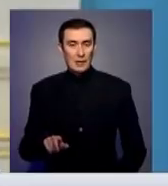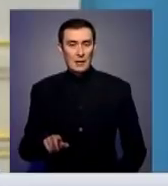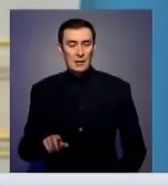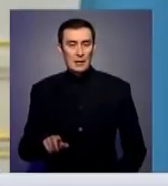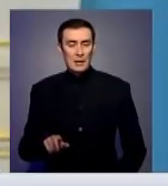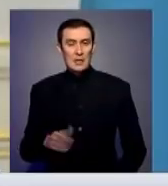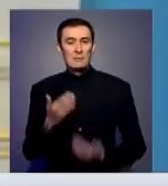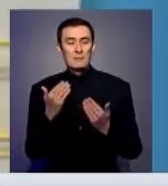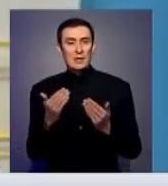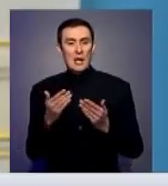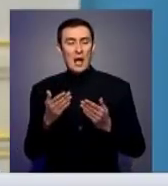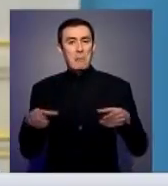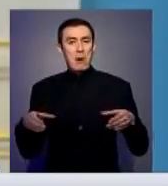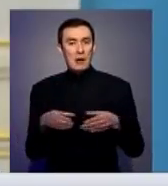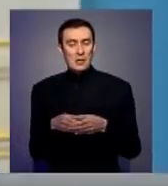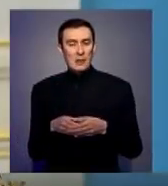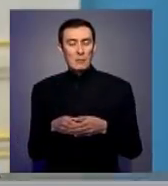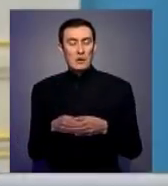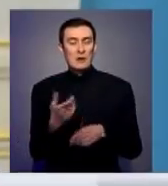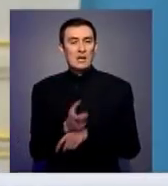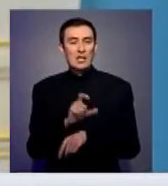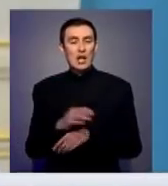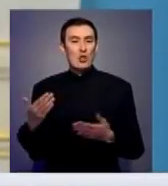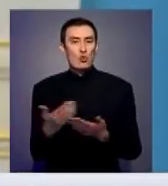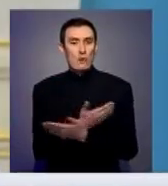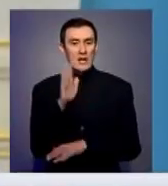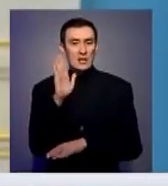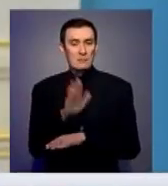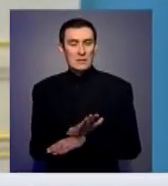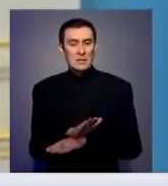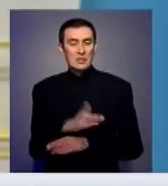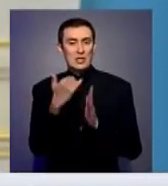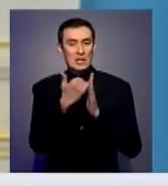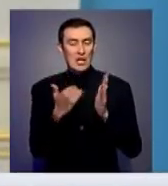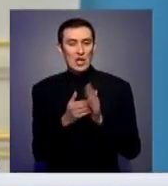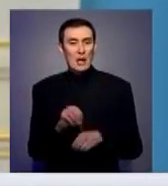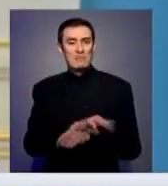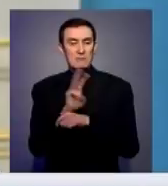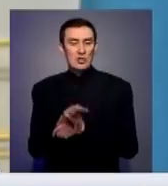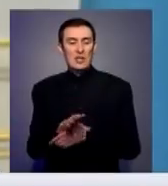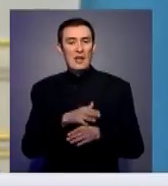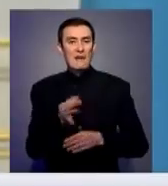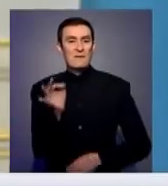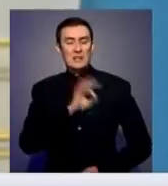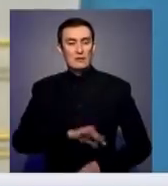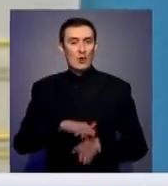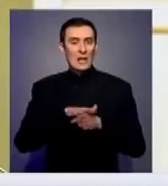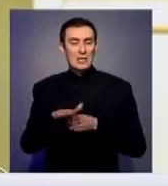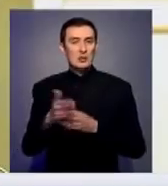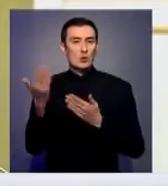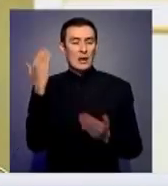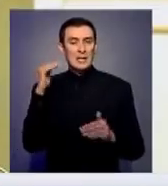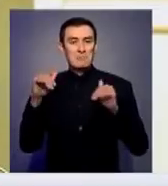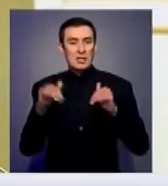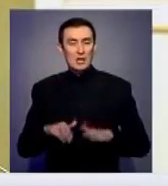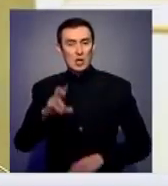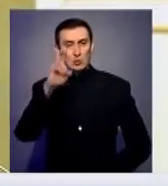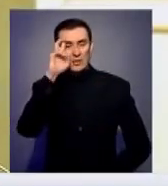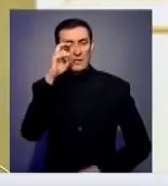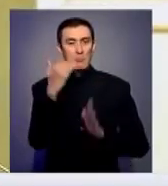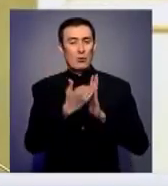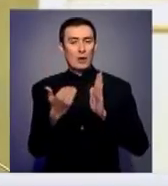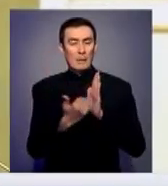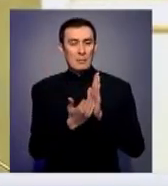Перед аппаратом стоит кардинально новая задача обеспечить эффективную реализацию всех ранее принятых государственных